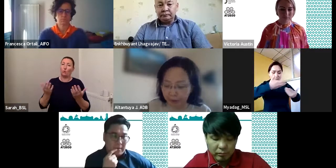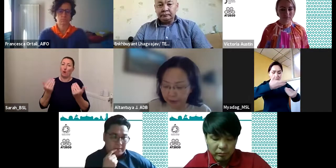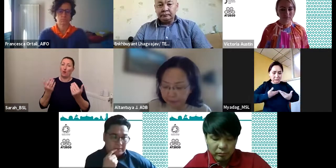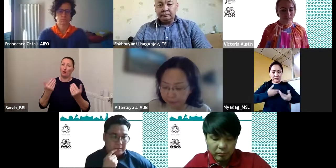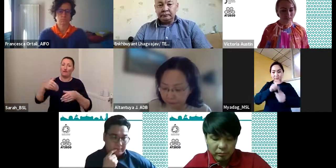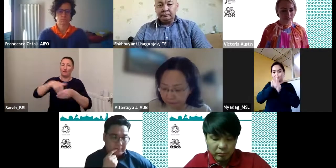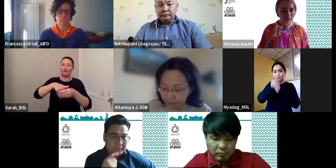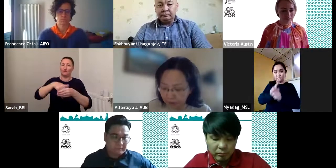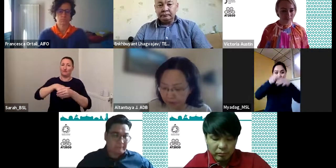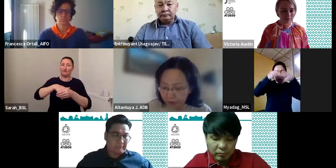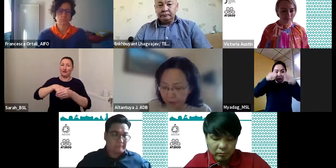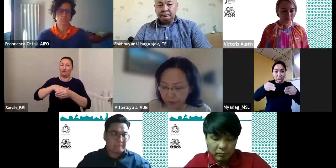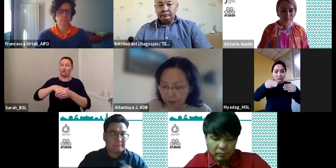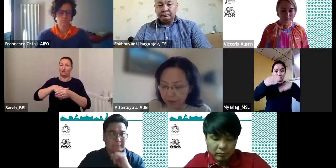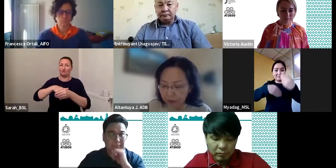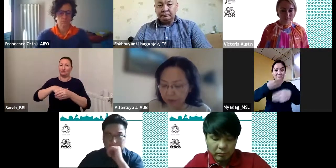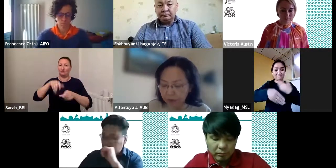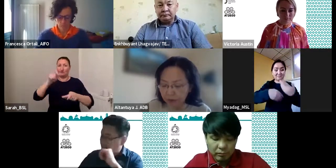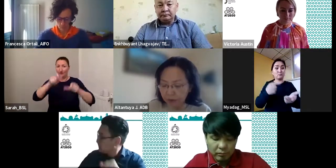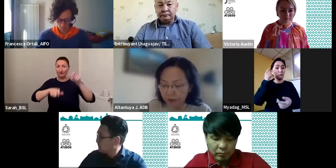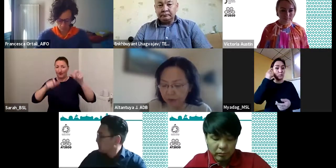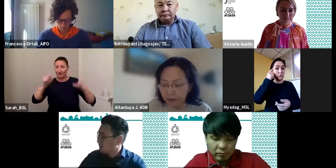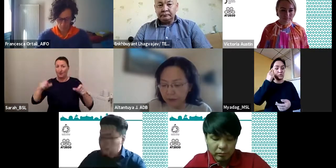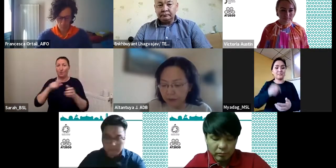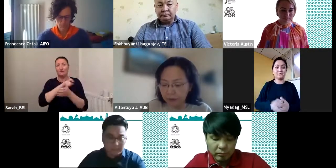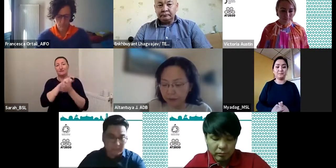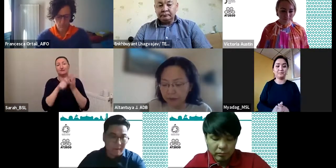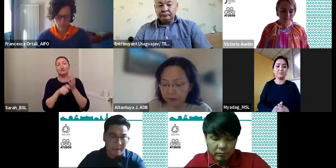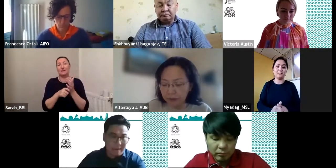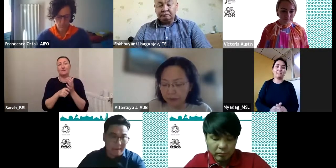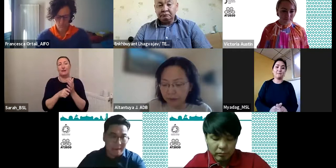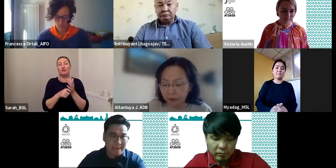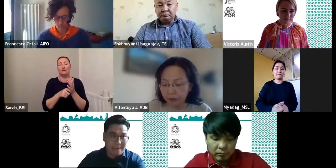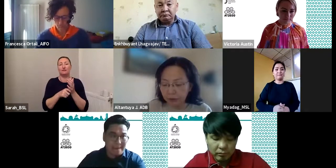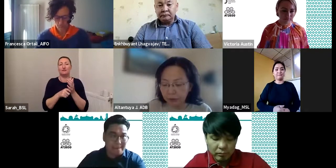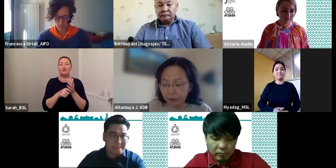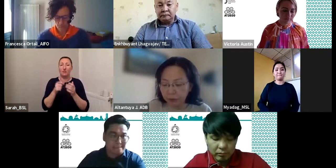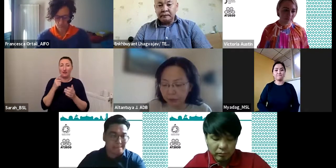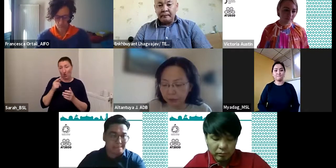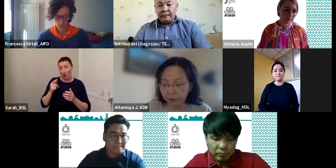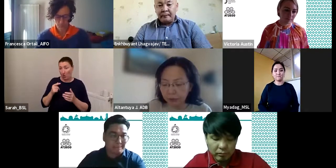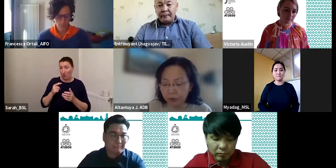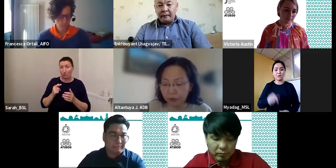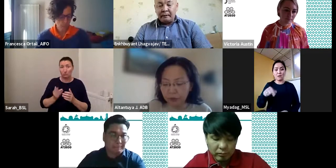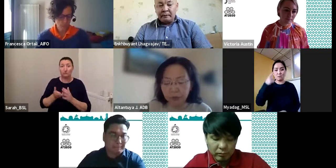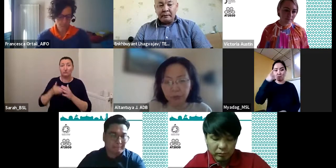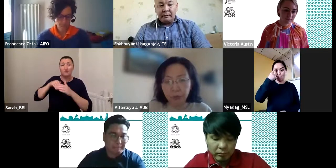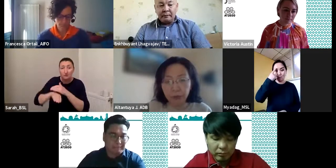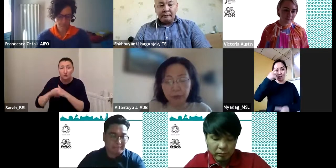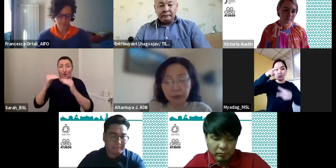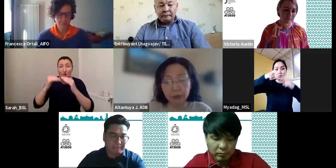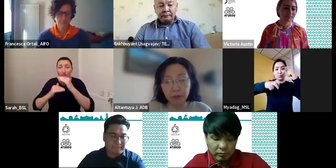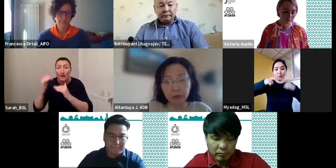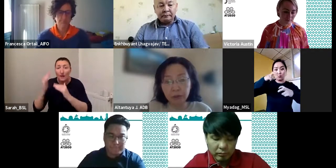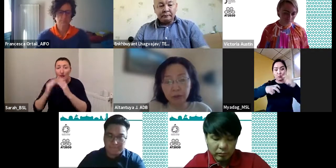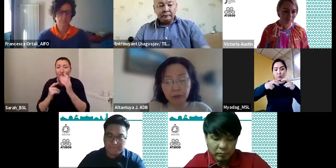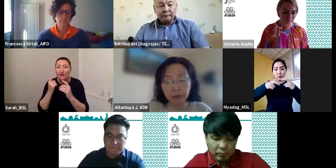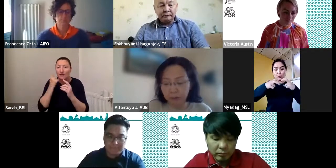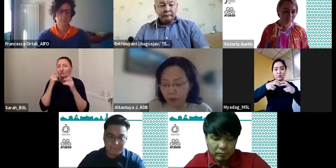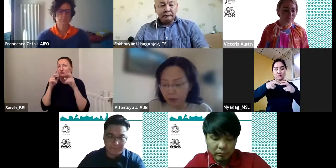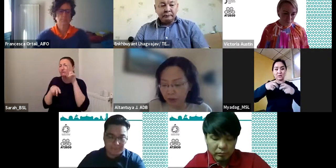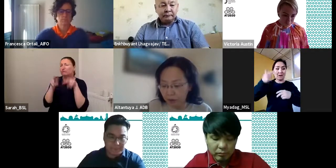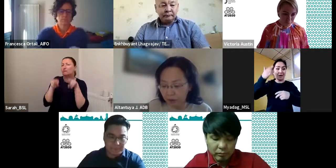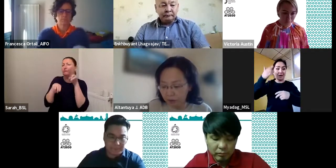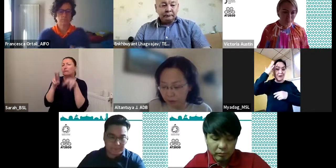бодол байгаа. За түүнээс гадна бид нар энэ манай Монголд үйлдвэрлэж байгаа бөгөөд гаднаас оруулж